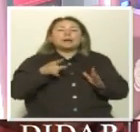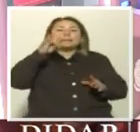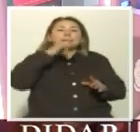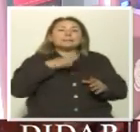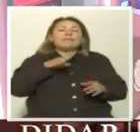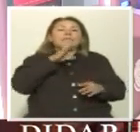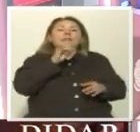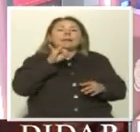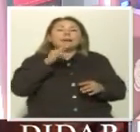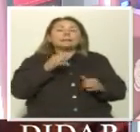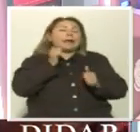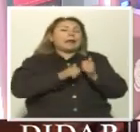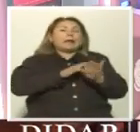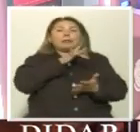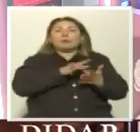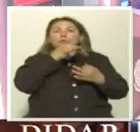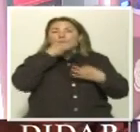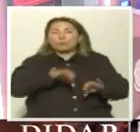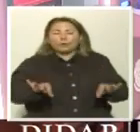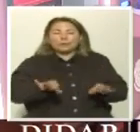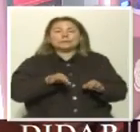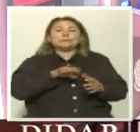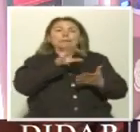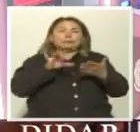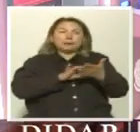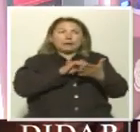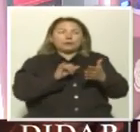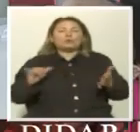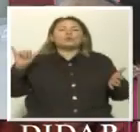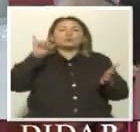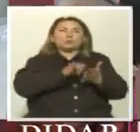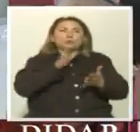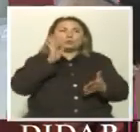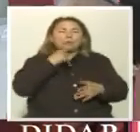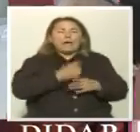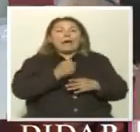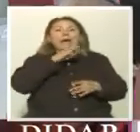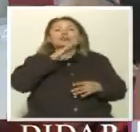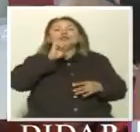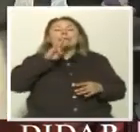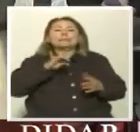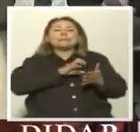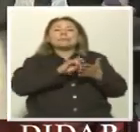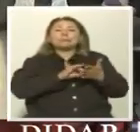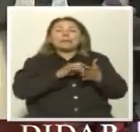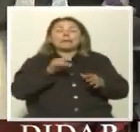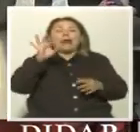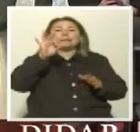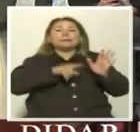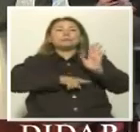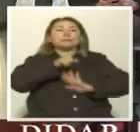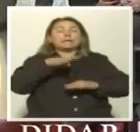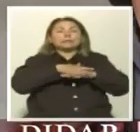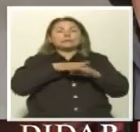Қазақстандағы Флайарыстан қай қалалардан ұшады, сол терминалдарды барлық қалаларға қоямыз. Айжан терминалы былтыр қазан айынан бастап